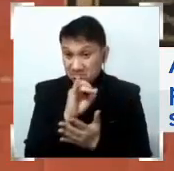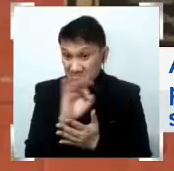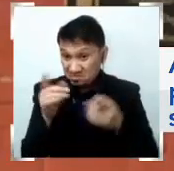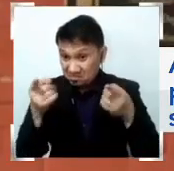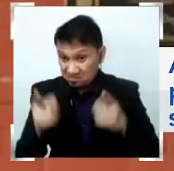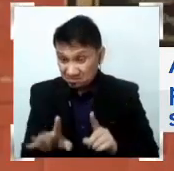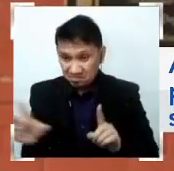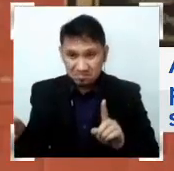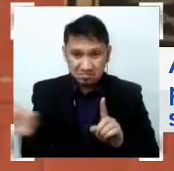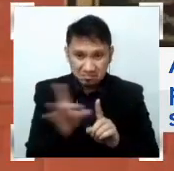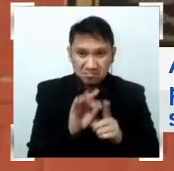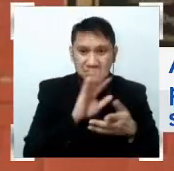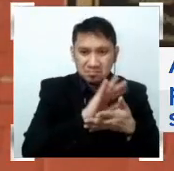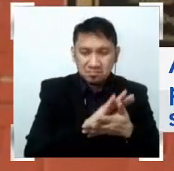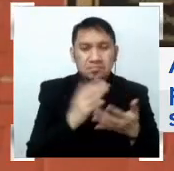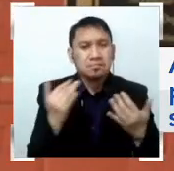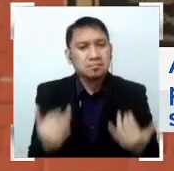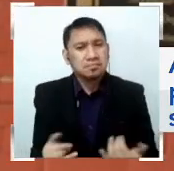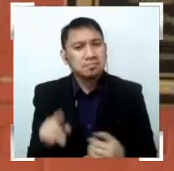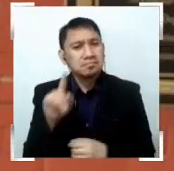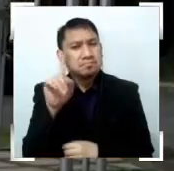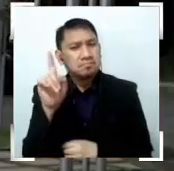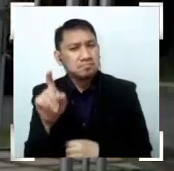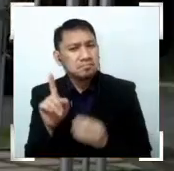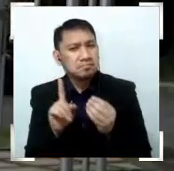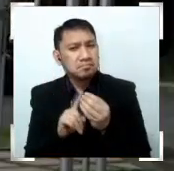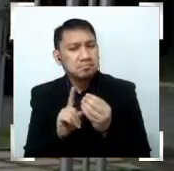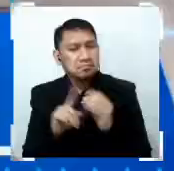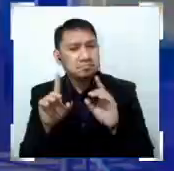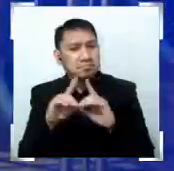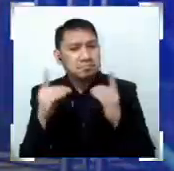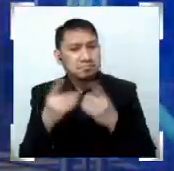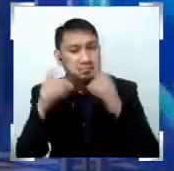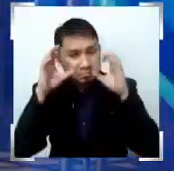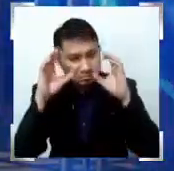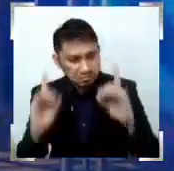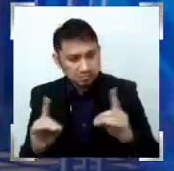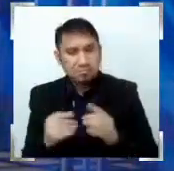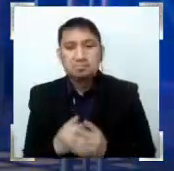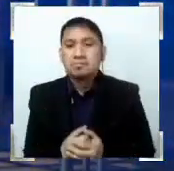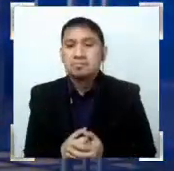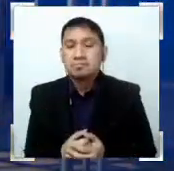Hinihingan pa namin ng pahayag ang DepEd dito. Ako si Dana, tingkong ko ang inyong saksi.